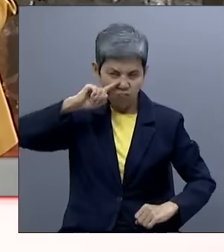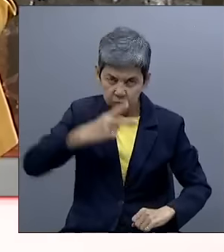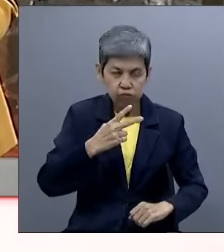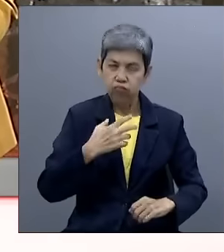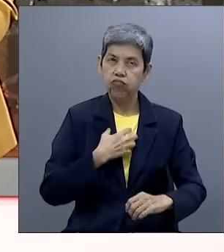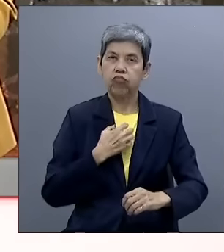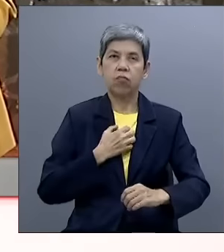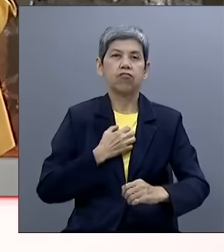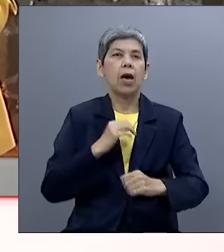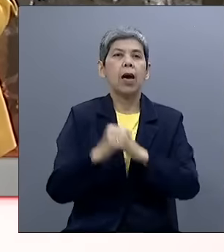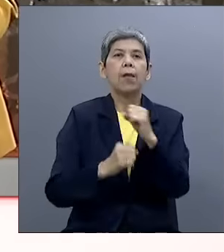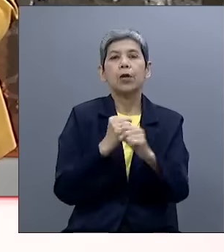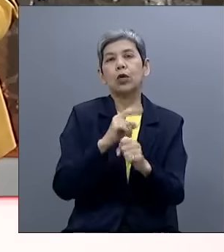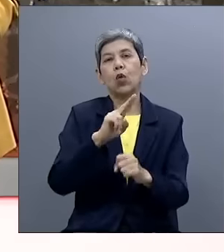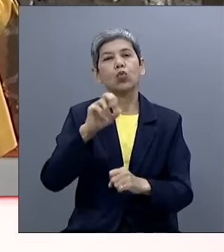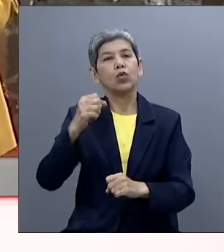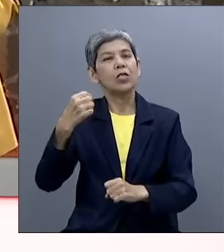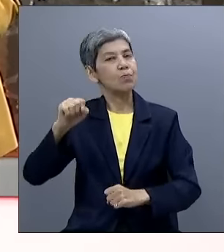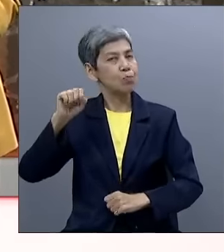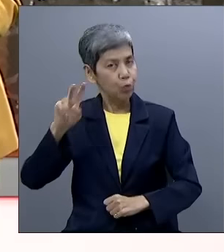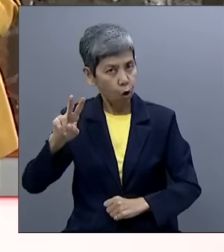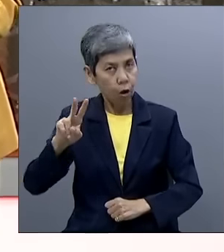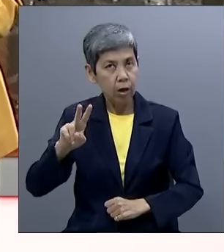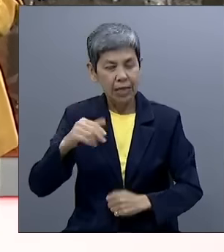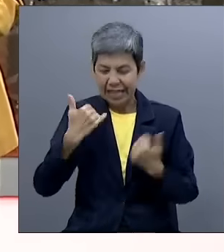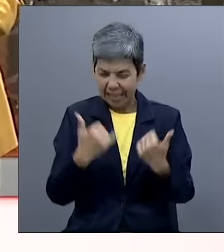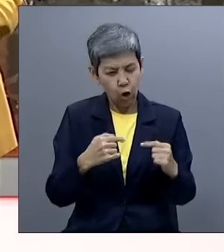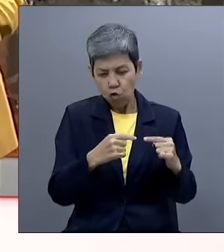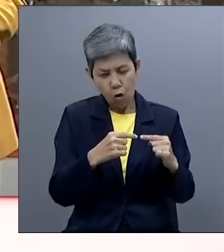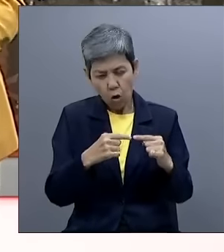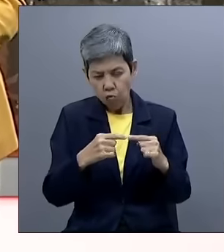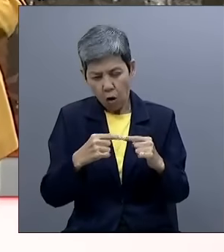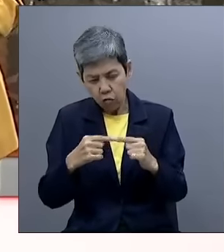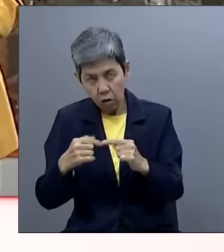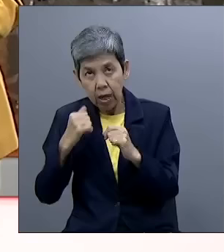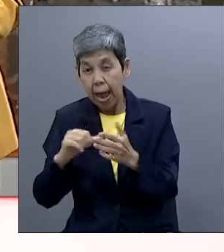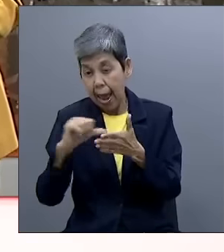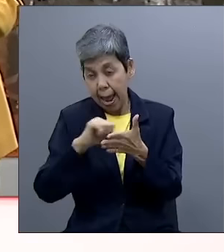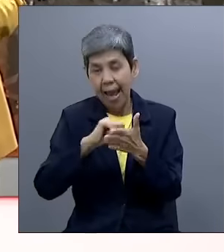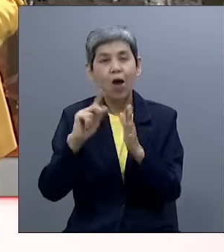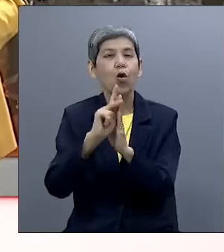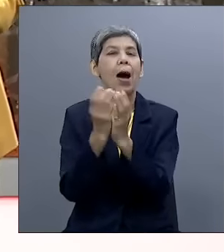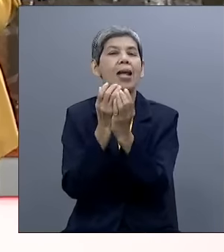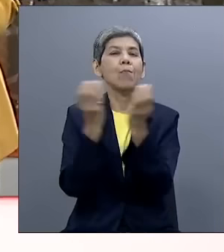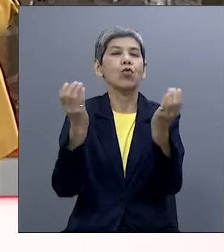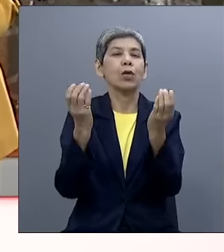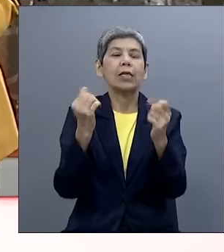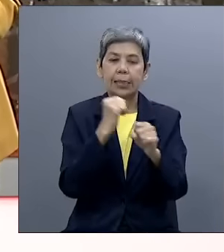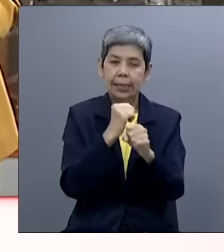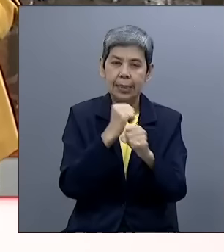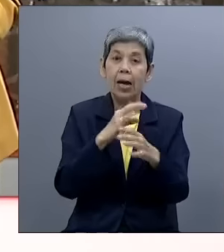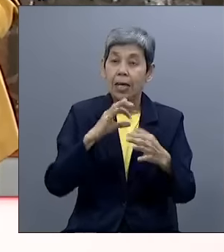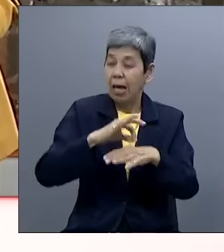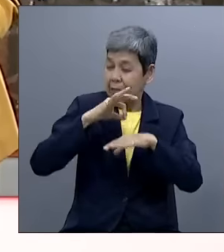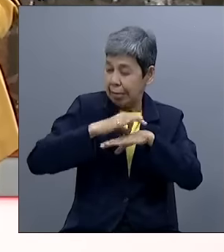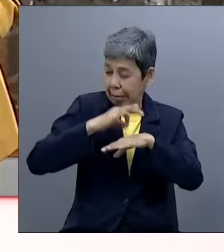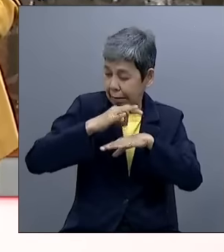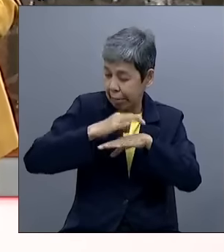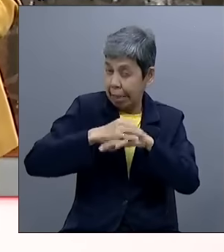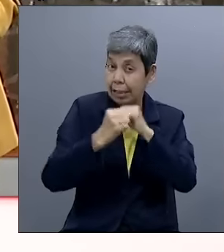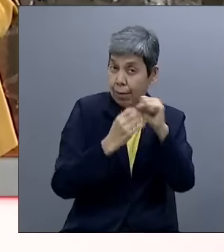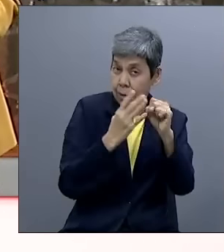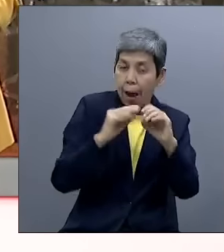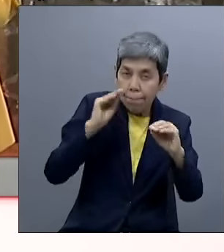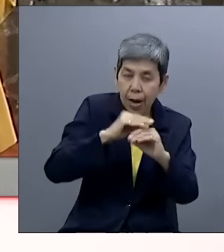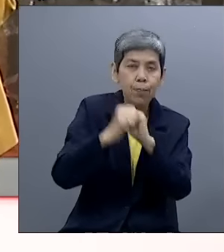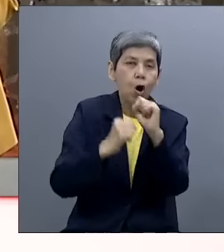เก้าอี้คืนในปี 2012นะคะจนถึงปัจจุบันหลังจากแก้รัฐธรรมนูญโดยขยายวาระการดำรงตำแหน่งจาก 4ปี